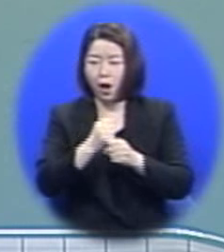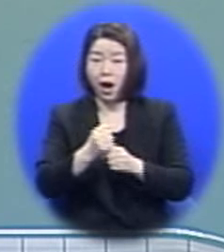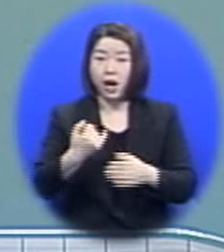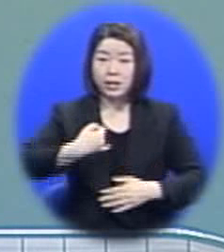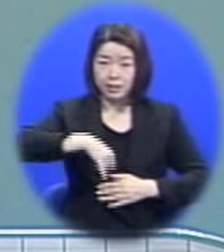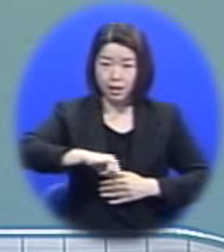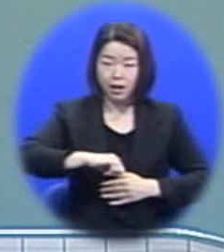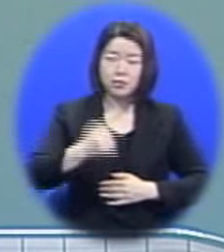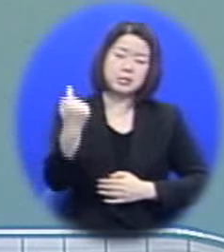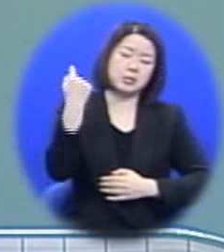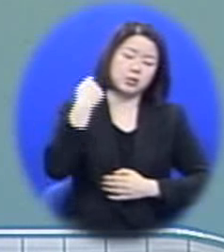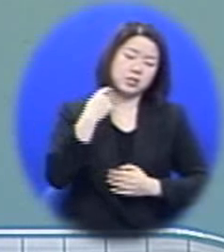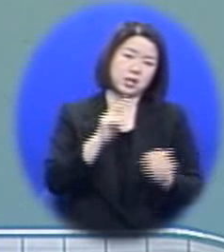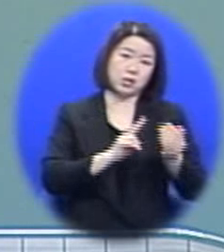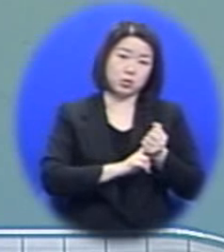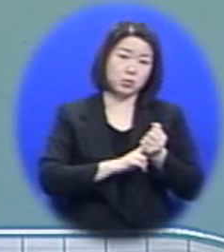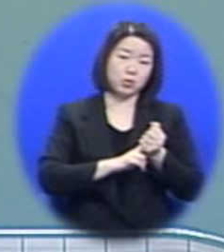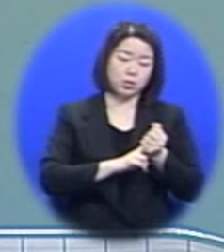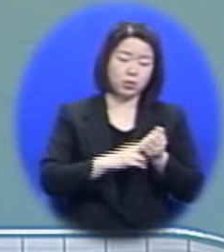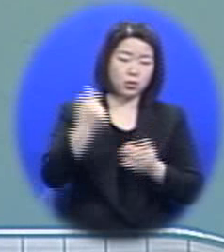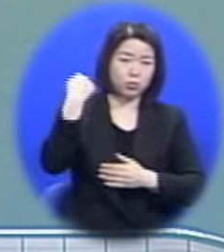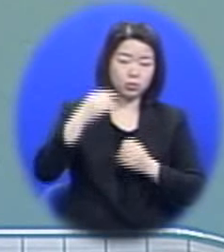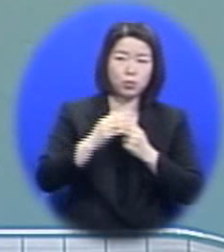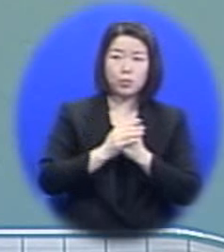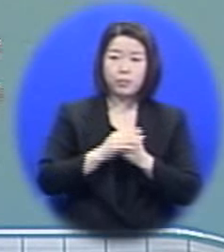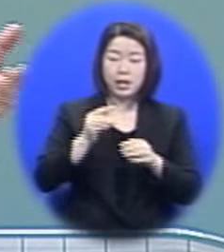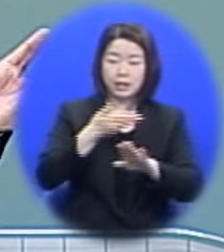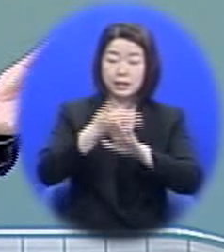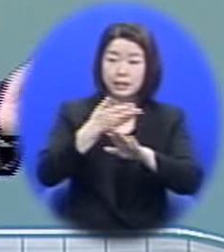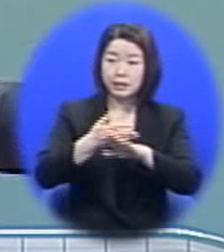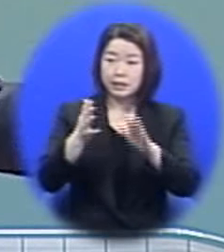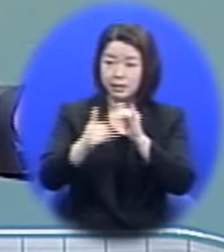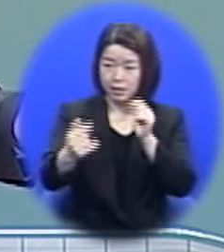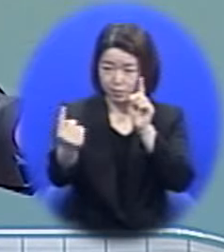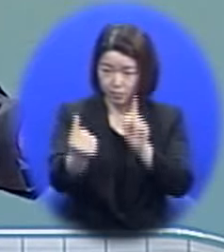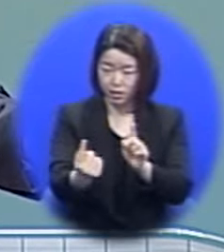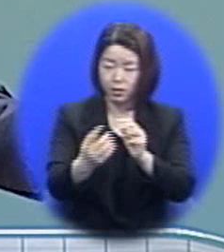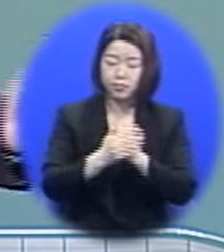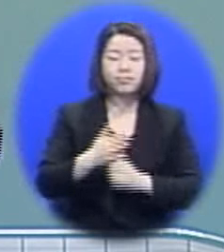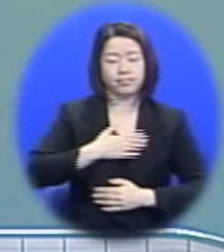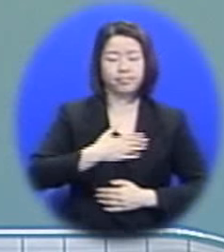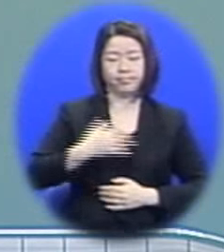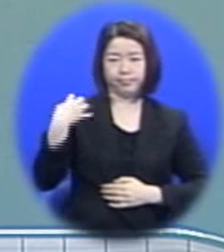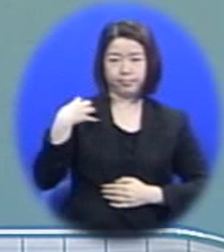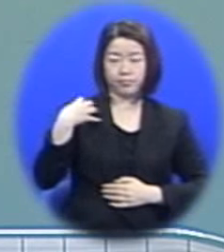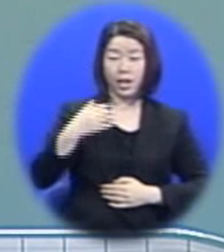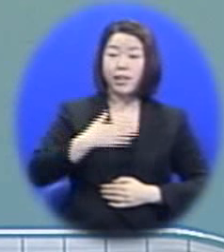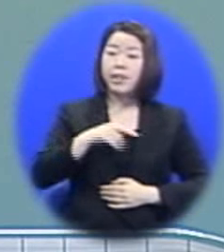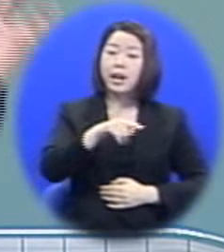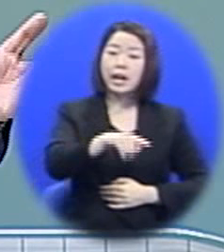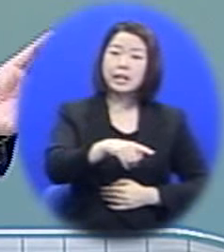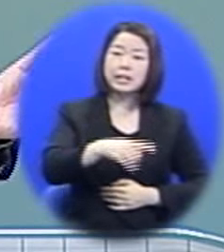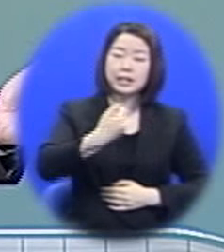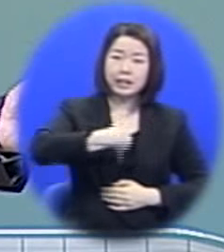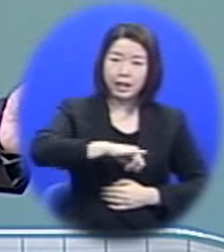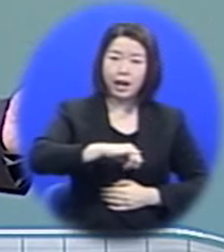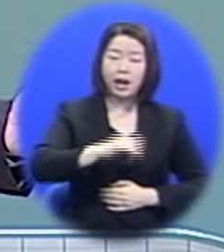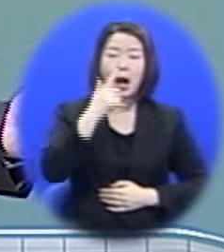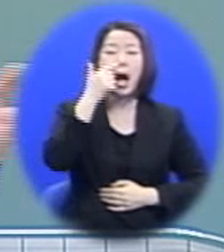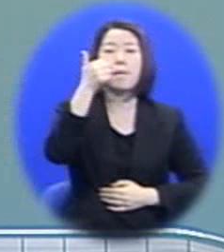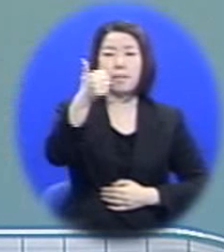숨기고 그리고는 피해자에게 제가 다 책임지겠습니다. 제가이이 아이의